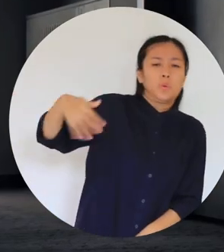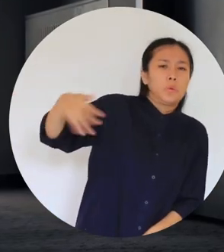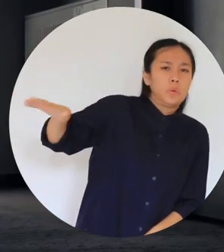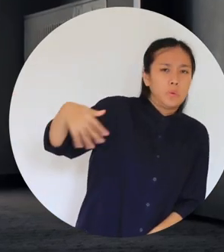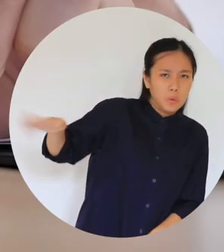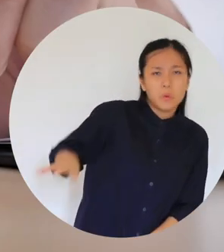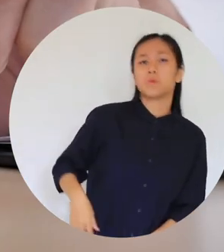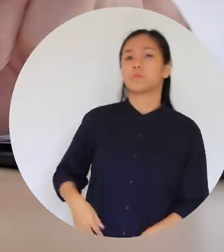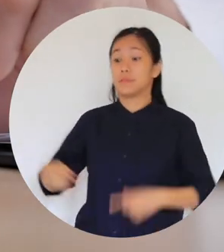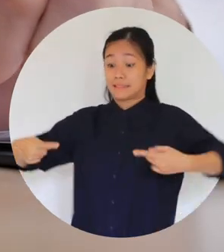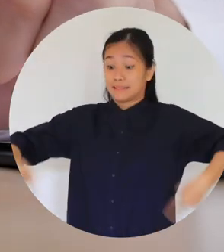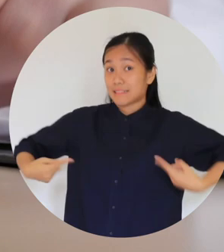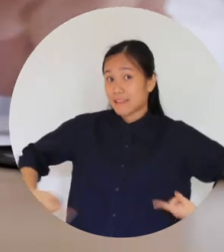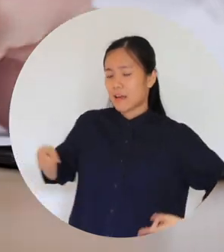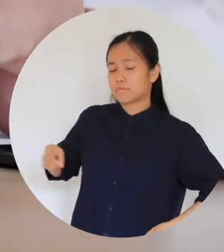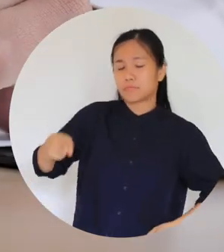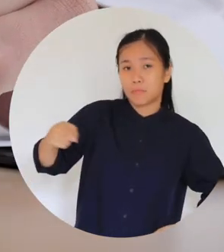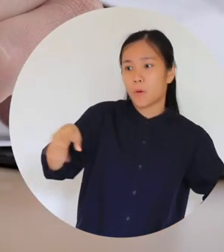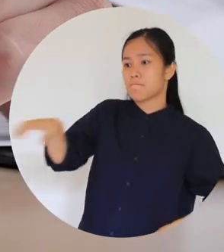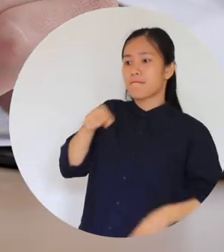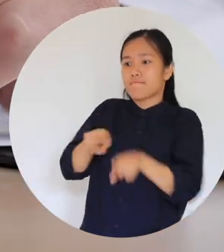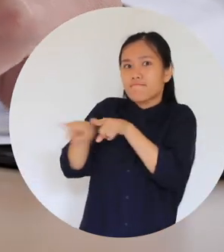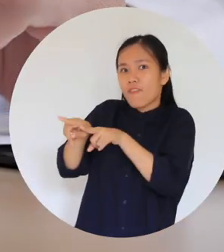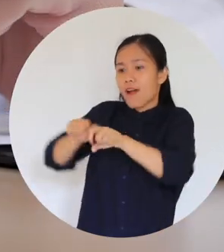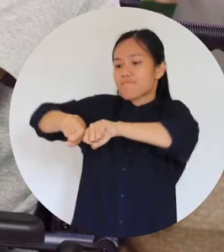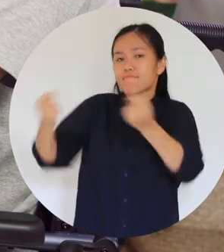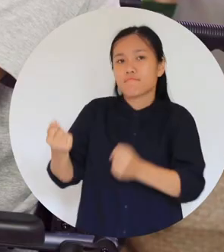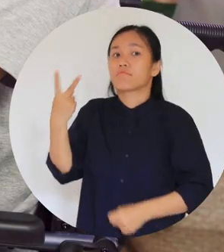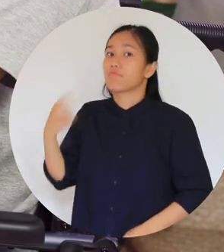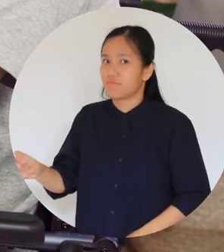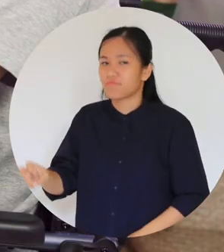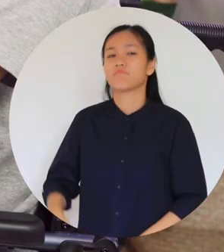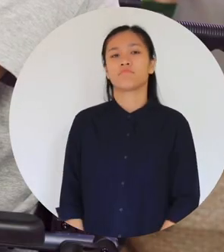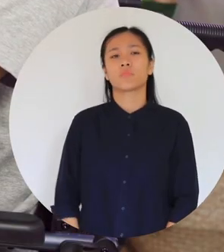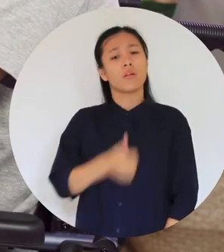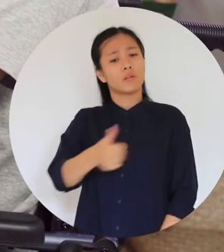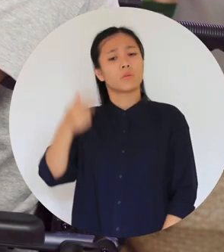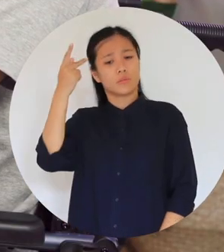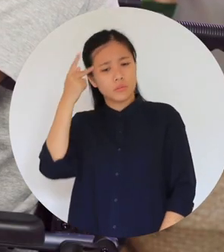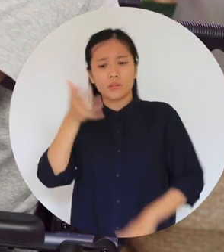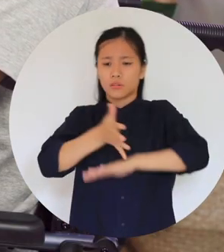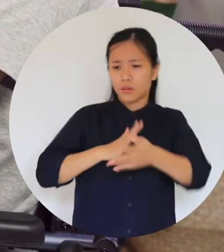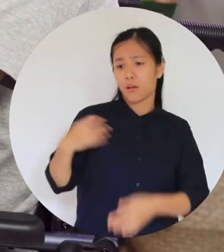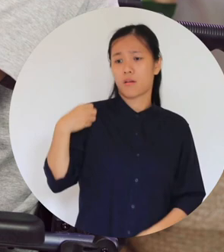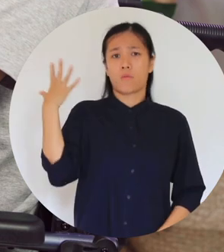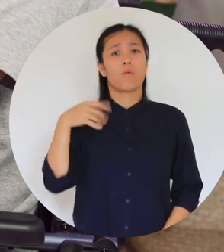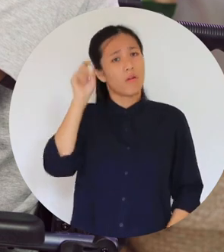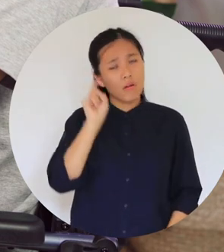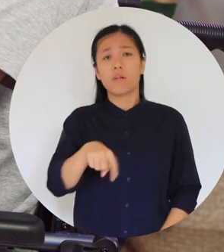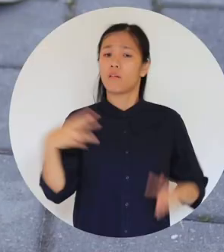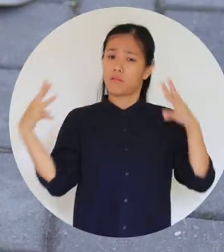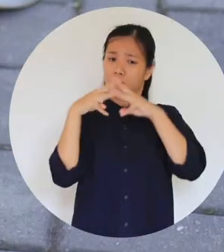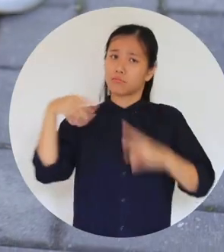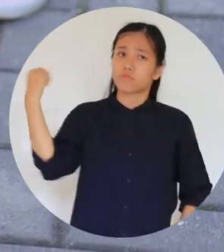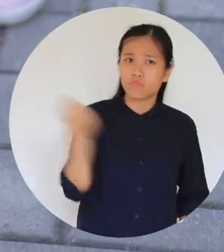tật, làm hư các tài sản cá nhân của người khuyết tật. Dù người khuyết tật có đủ năng lực hành vi dân sự và điều kiện để kết